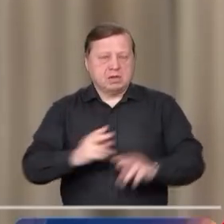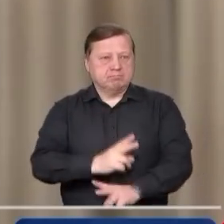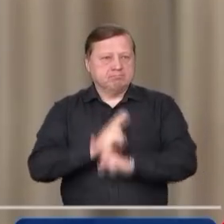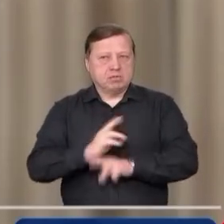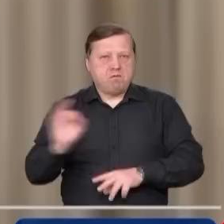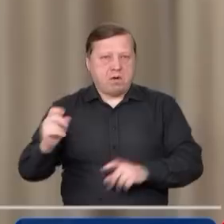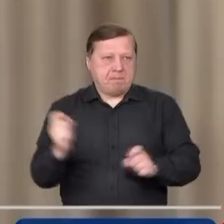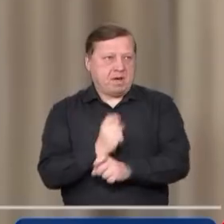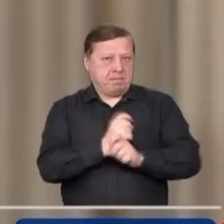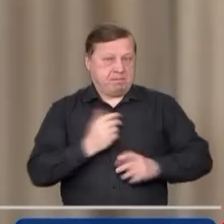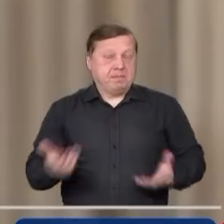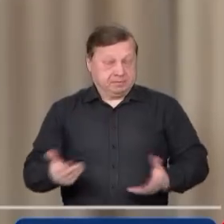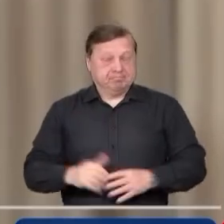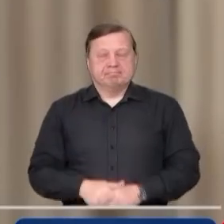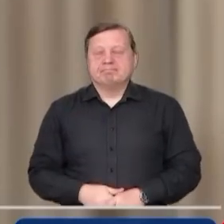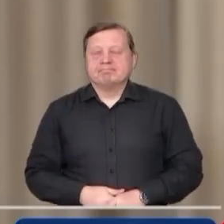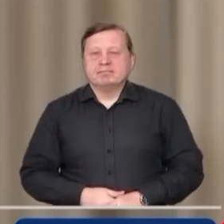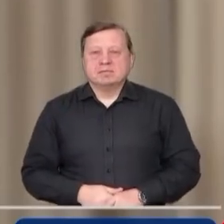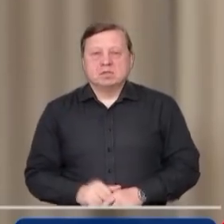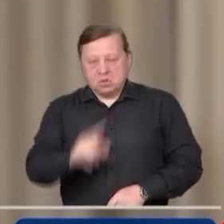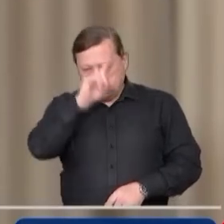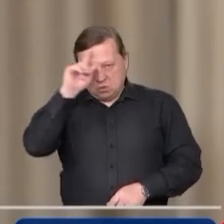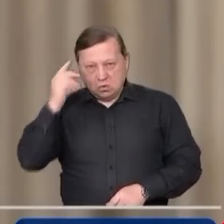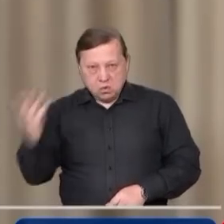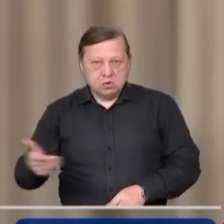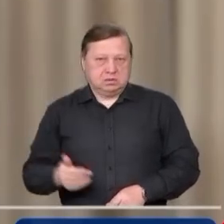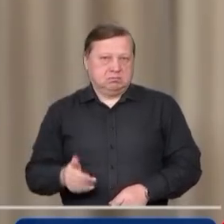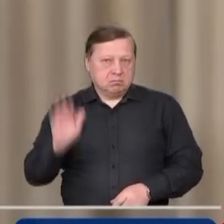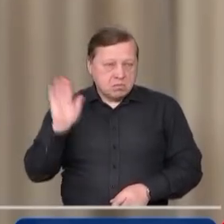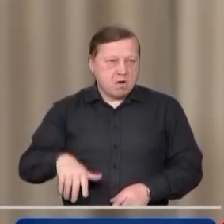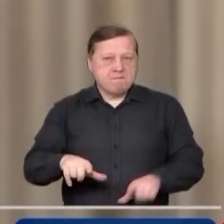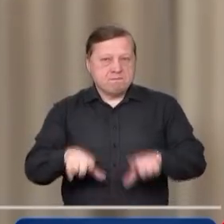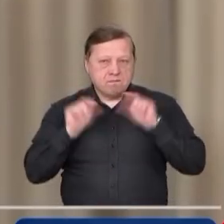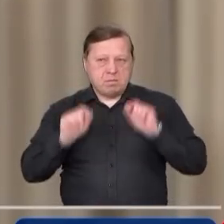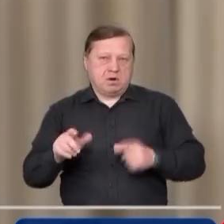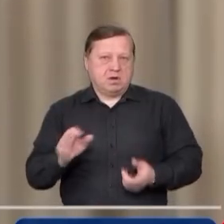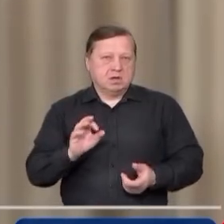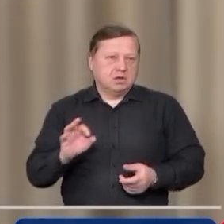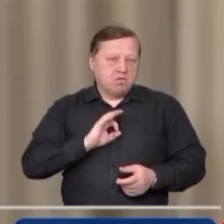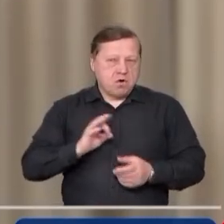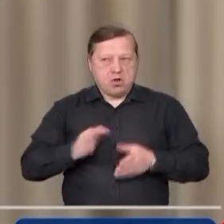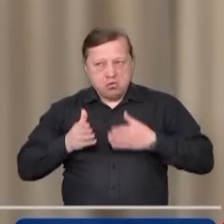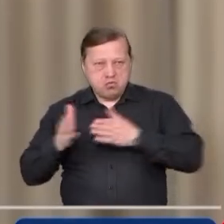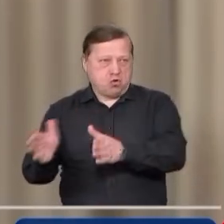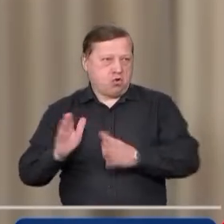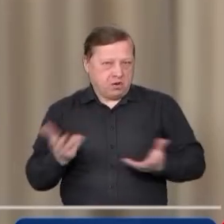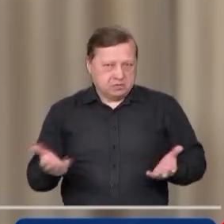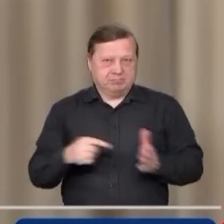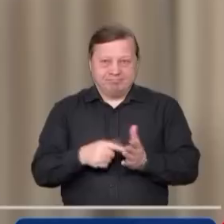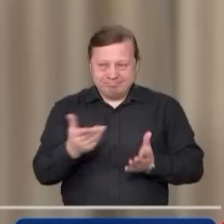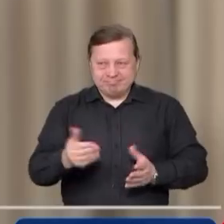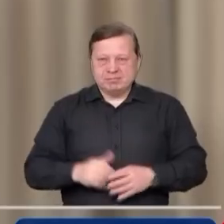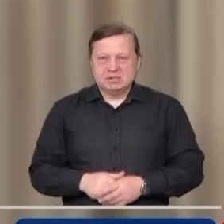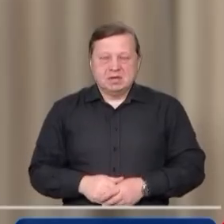suwerenność, gdzie ludy, narody mogą wybierać swoje własne ścieżki